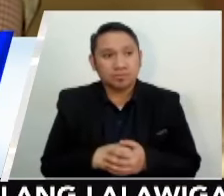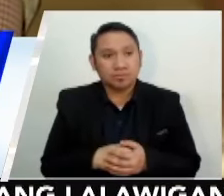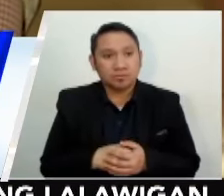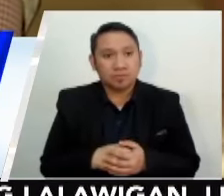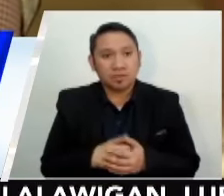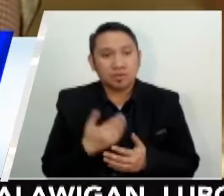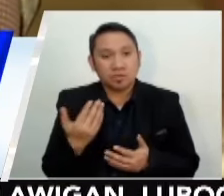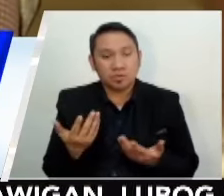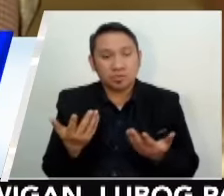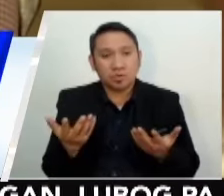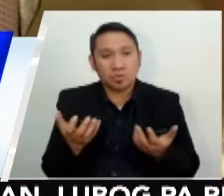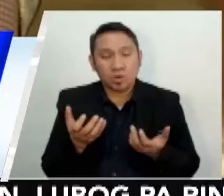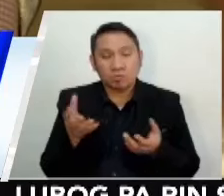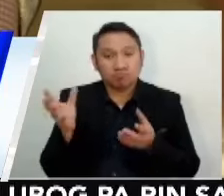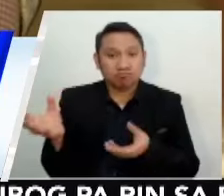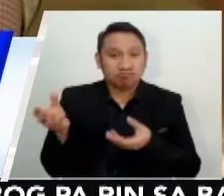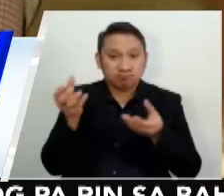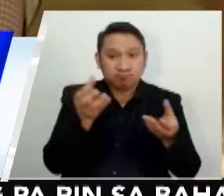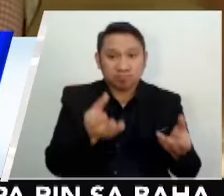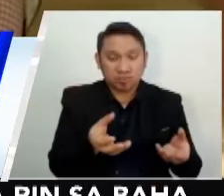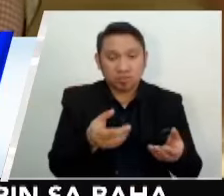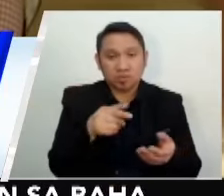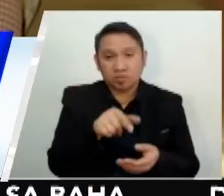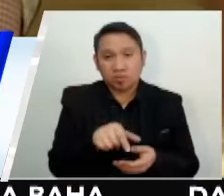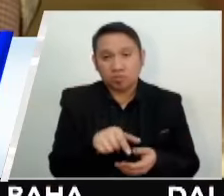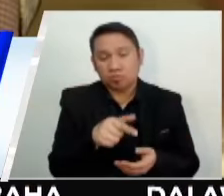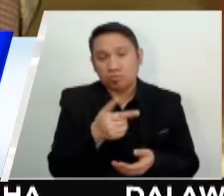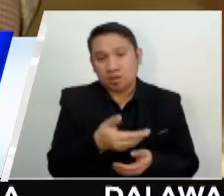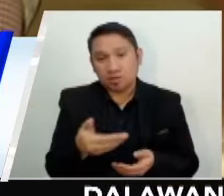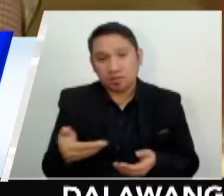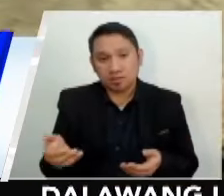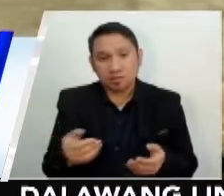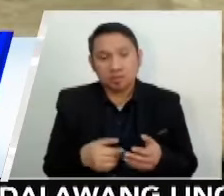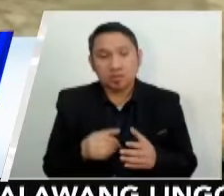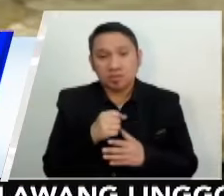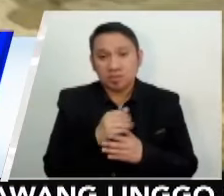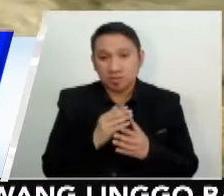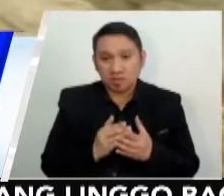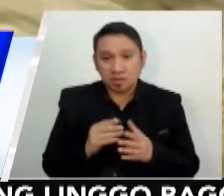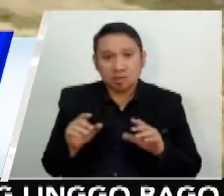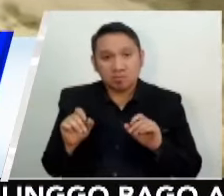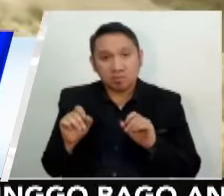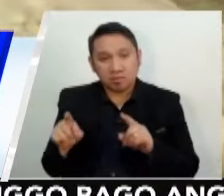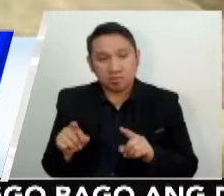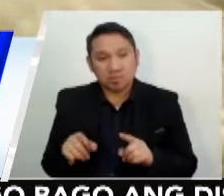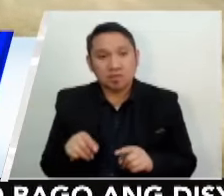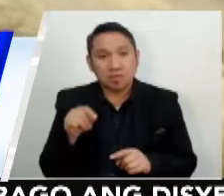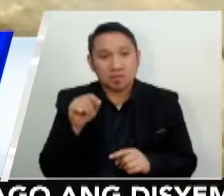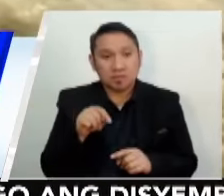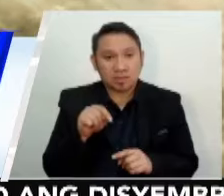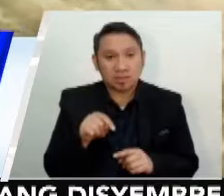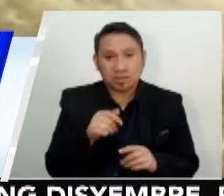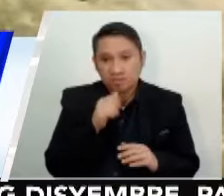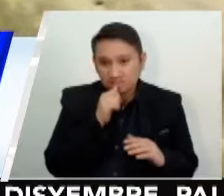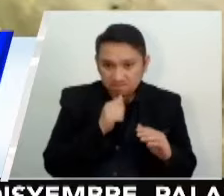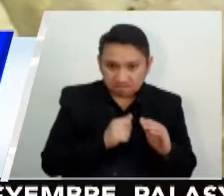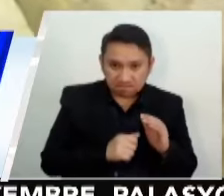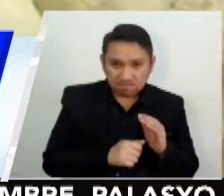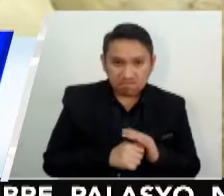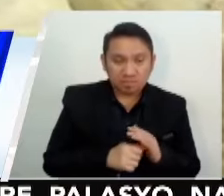ng mga sculptures, no? Yung iba na benta na natin in the past. Ito yung tinago nila. Sa tingin nila, ito